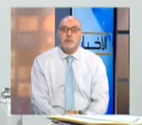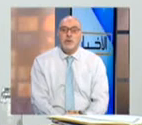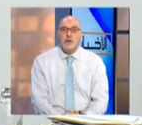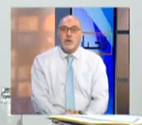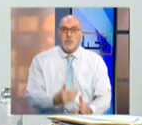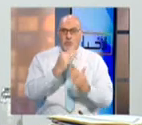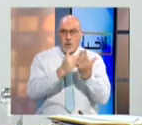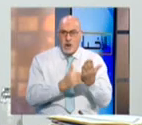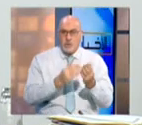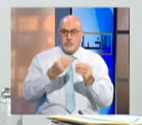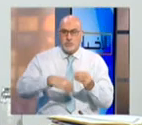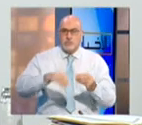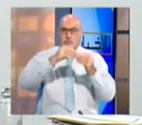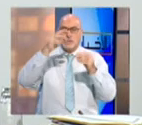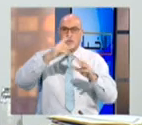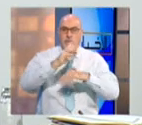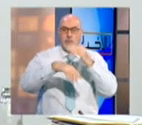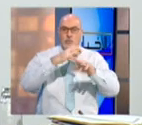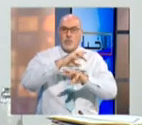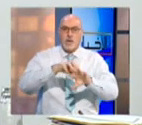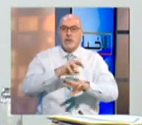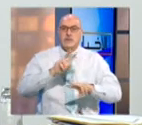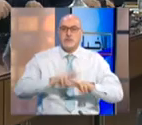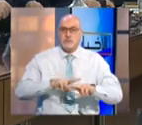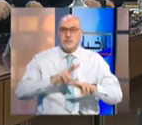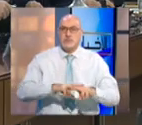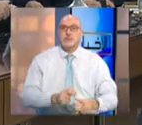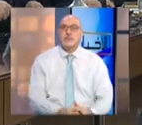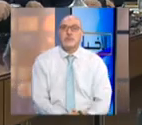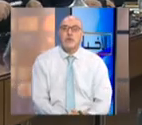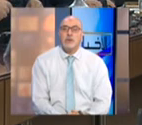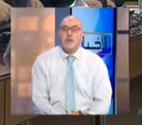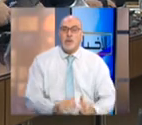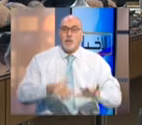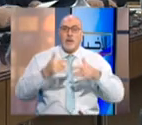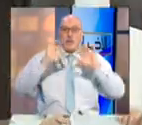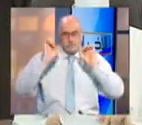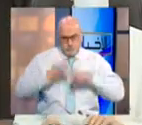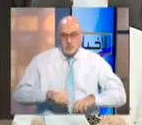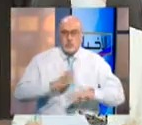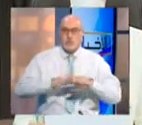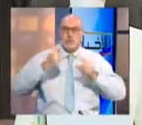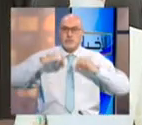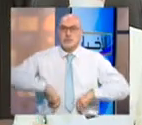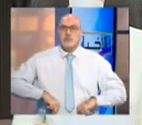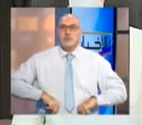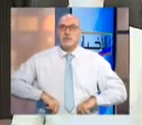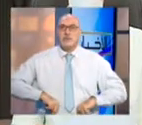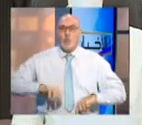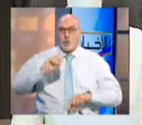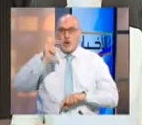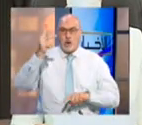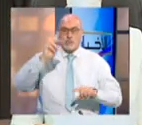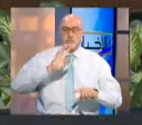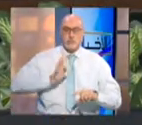بخصوص البرنامج التكميلي للتنمية لولاية تسمسيلت، بعد موافقة مجلس الوزراء عليه، أمر السيد